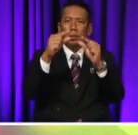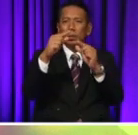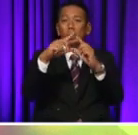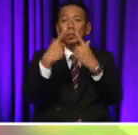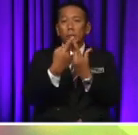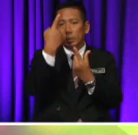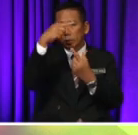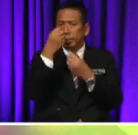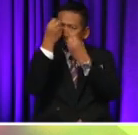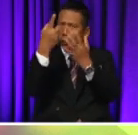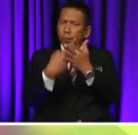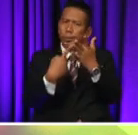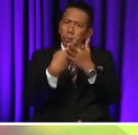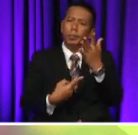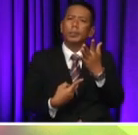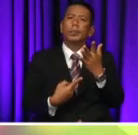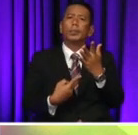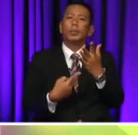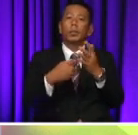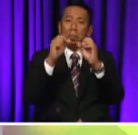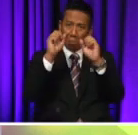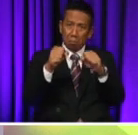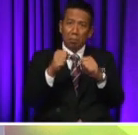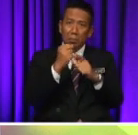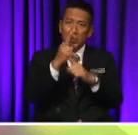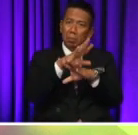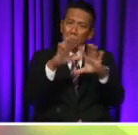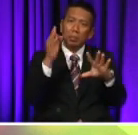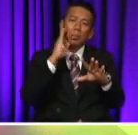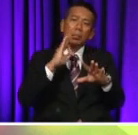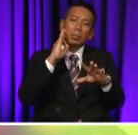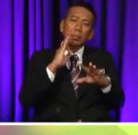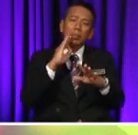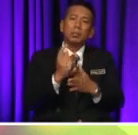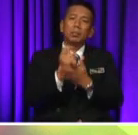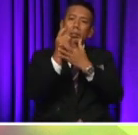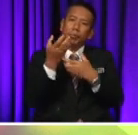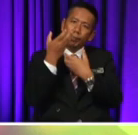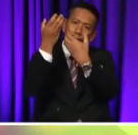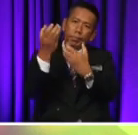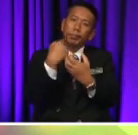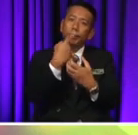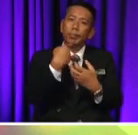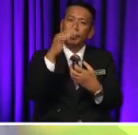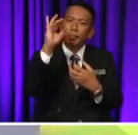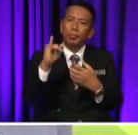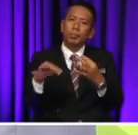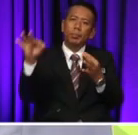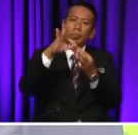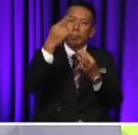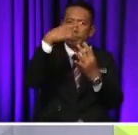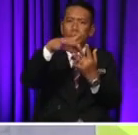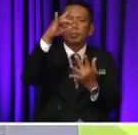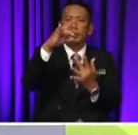info daripada pihak sekolah jadi boleh tak Safika tolong Ustadzah untuk memberi cadangan Siapa yang layak untuk kita nanti